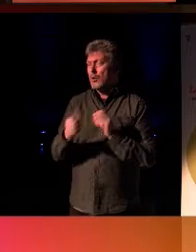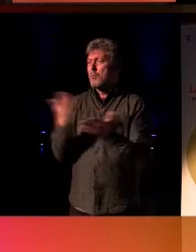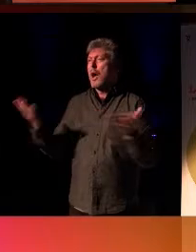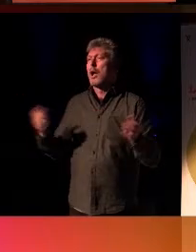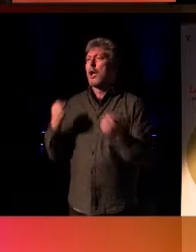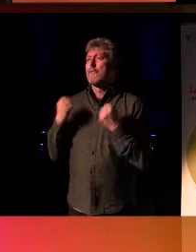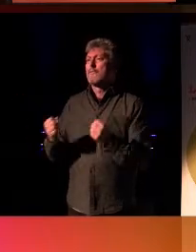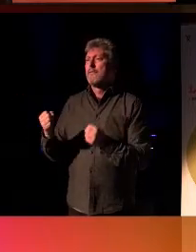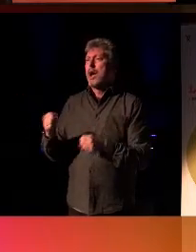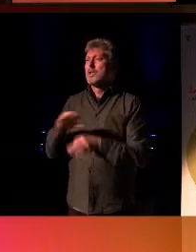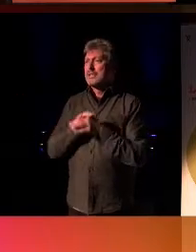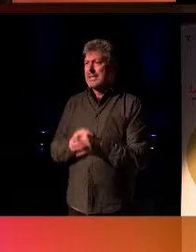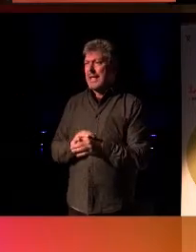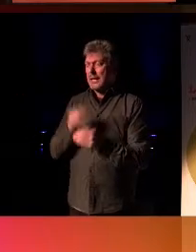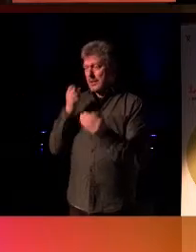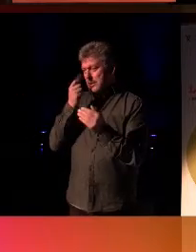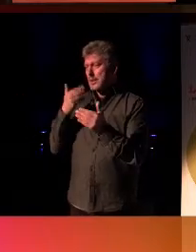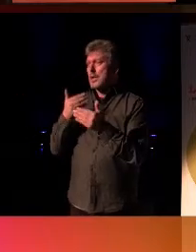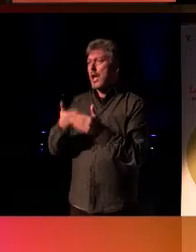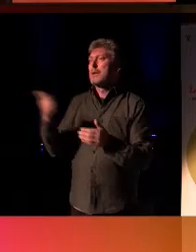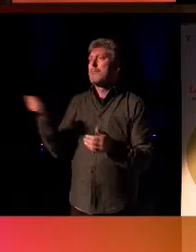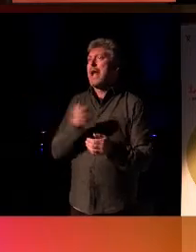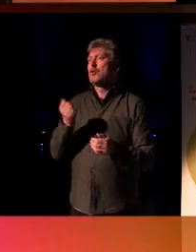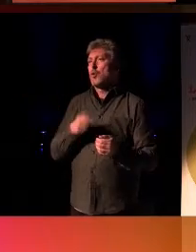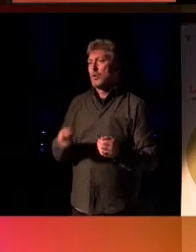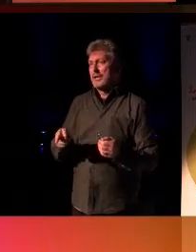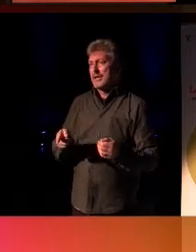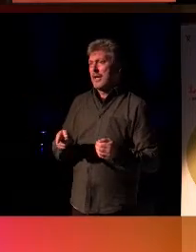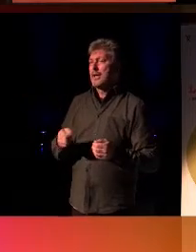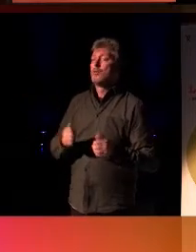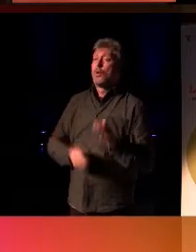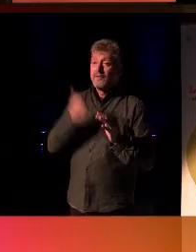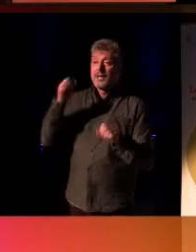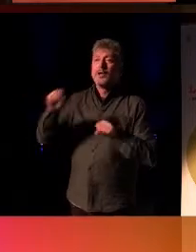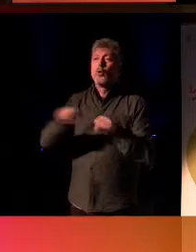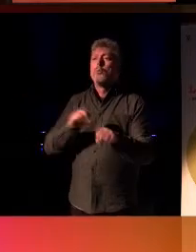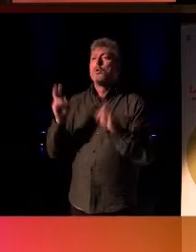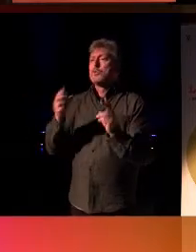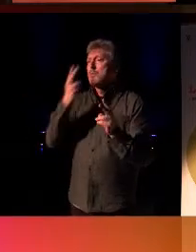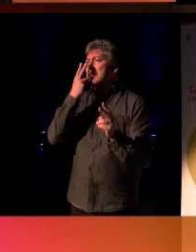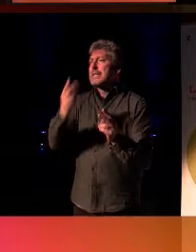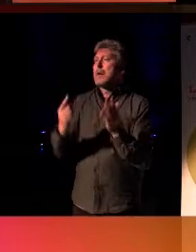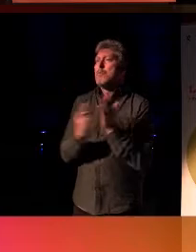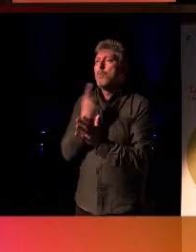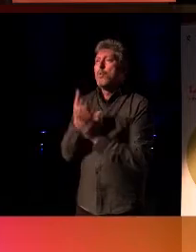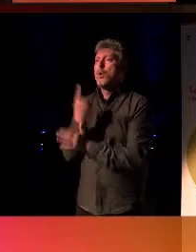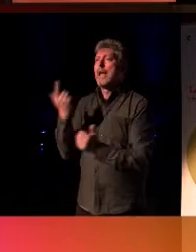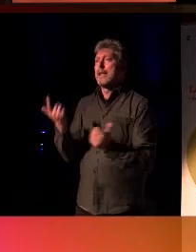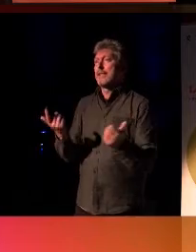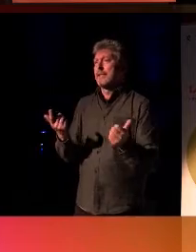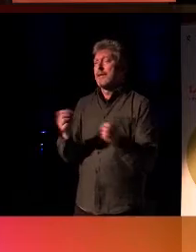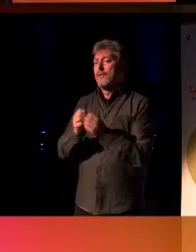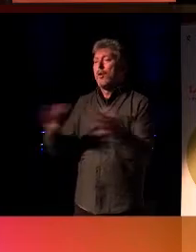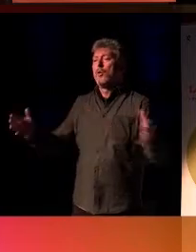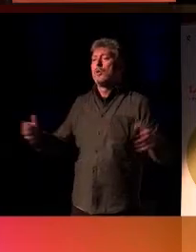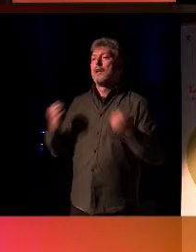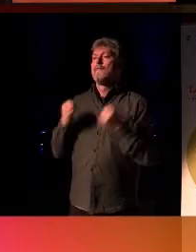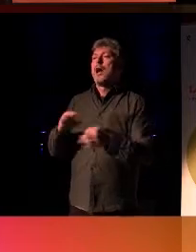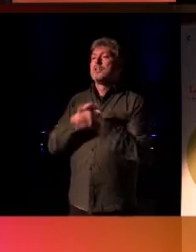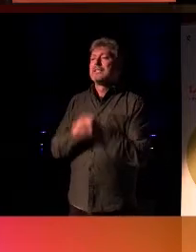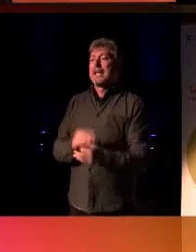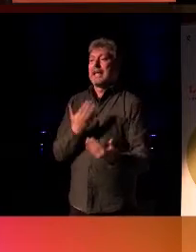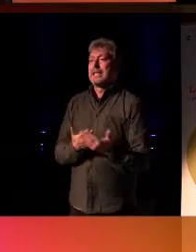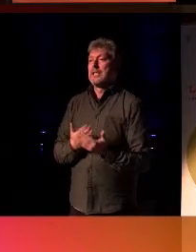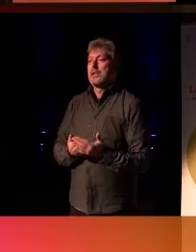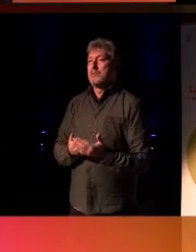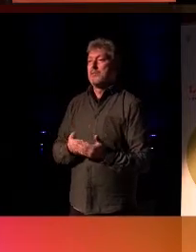seg pensjonsalder. Her er det viktig at kommunene også ser mulighetene de har til å utvikle fastlegetilbudet